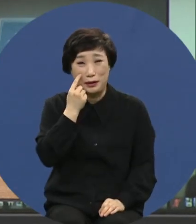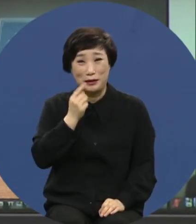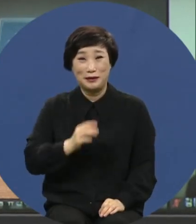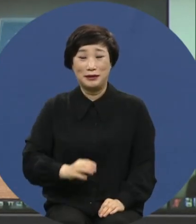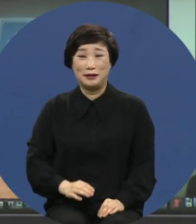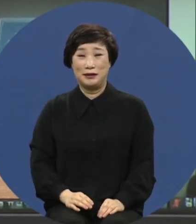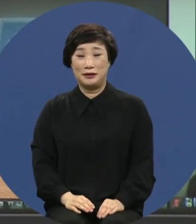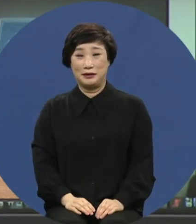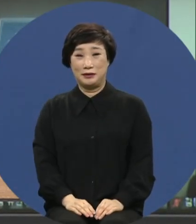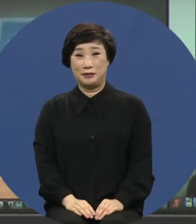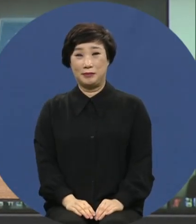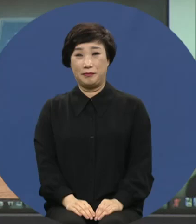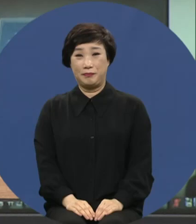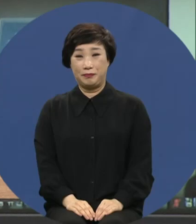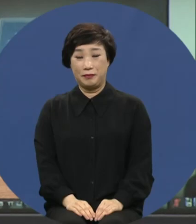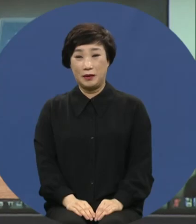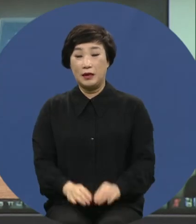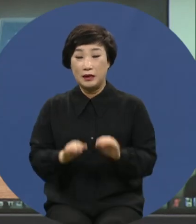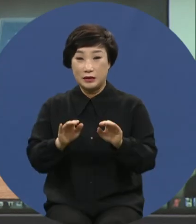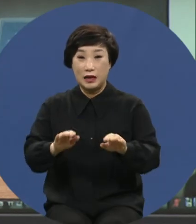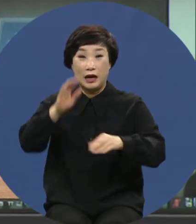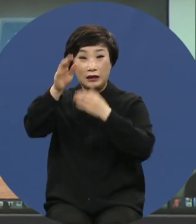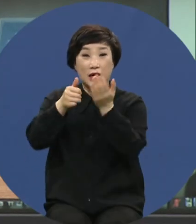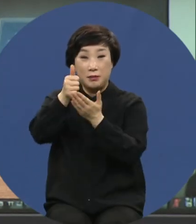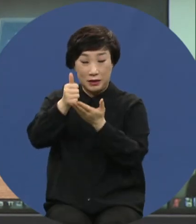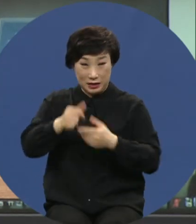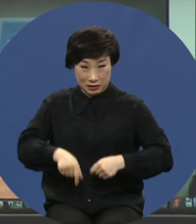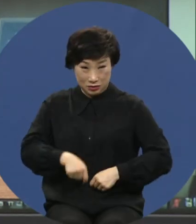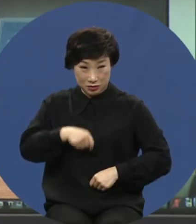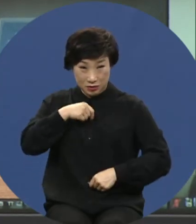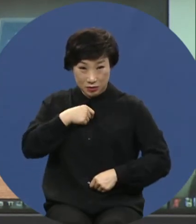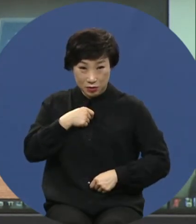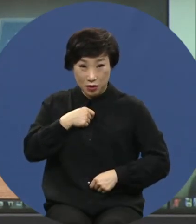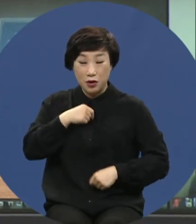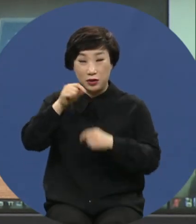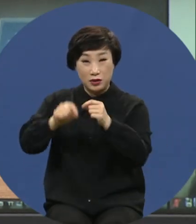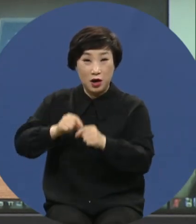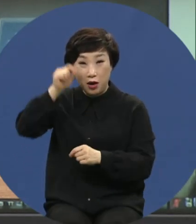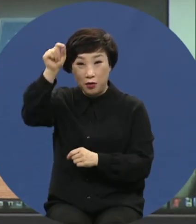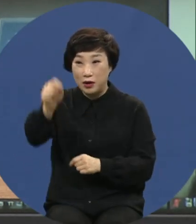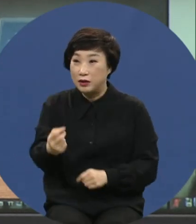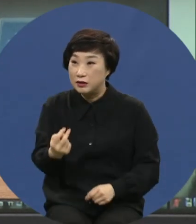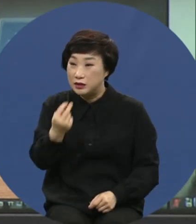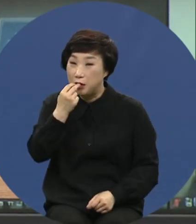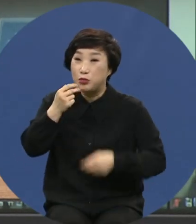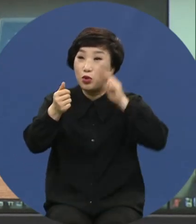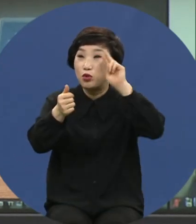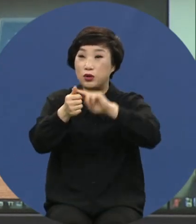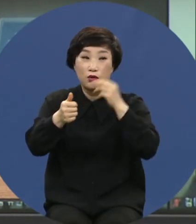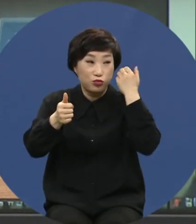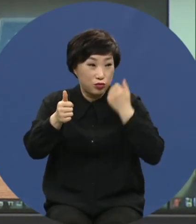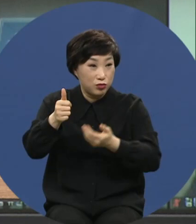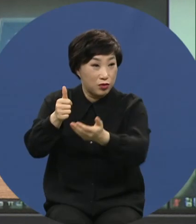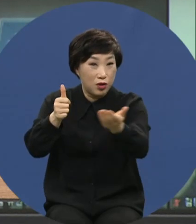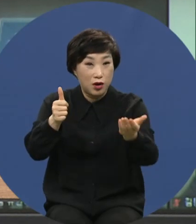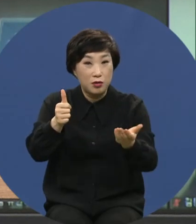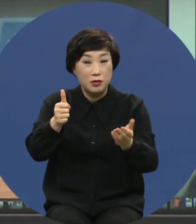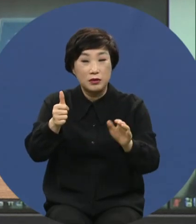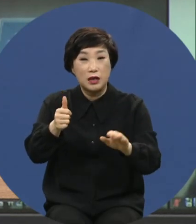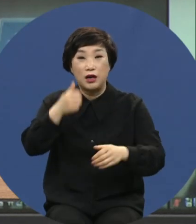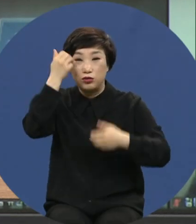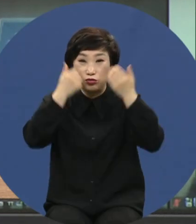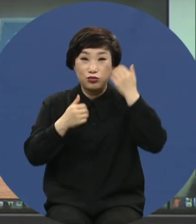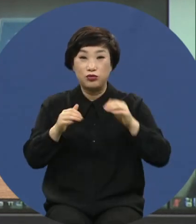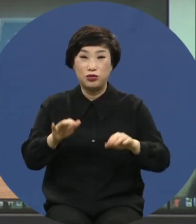말입니다. 그러므로 하나님의 의로우심과 영원한 생명에 도전하는 자는 어느